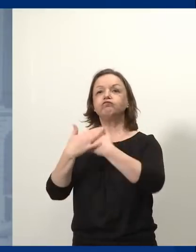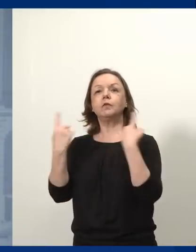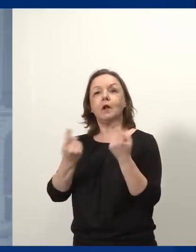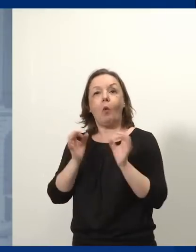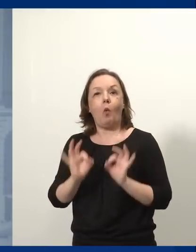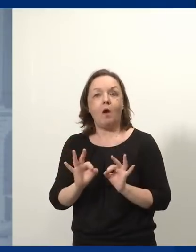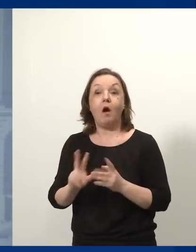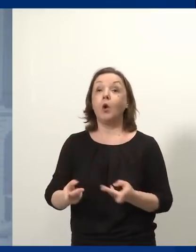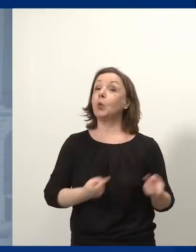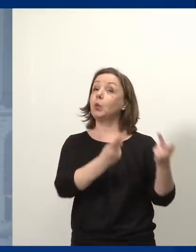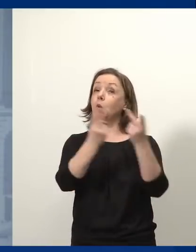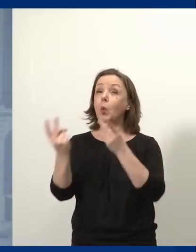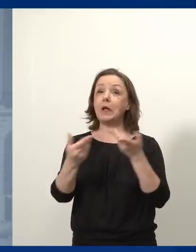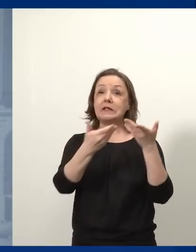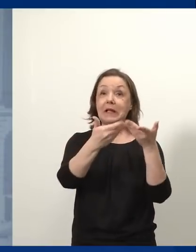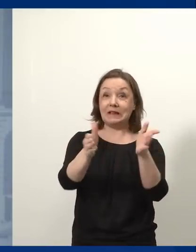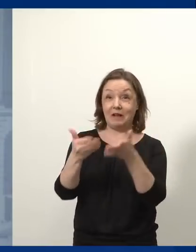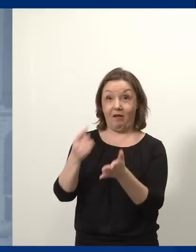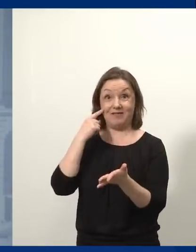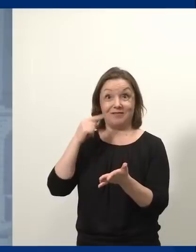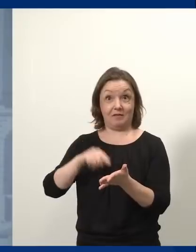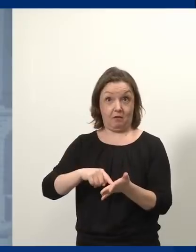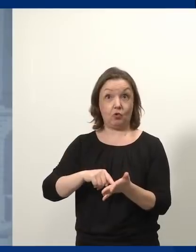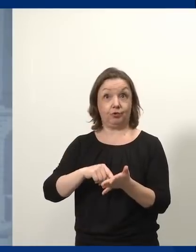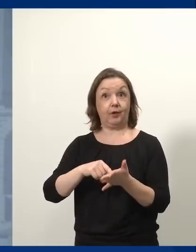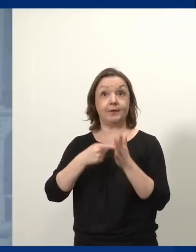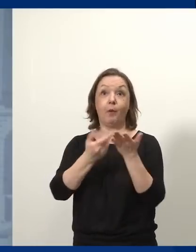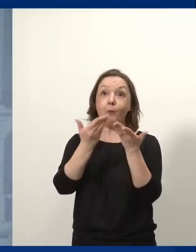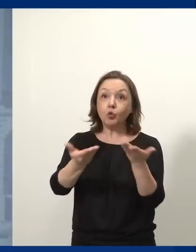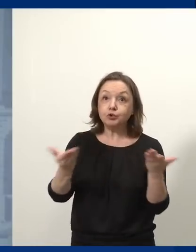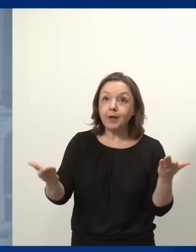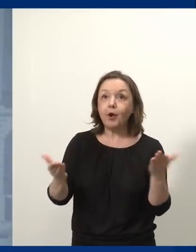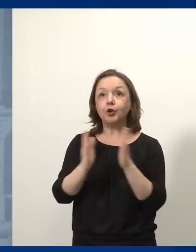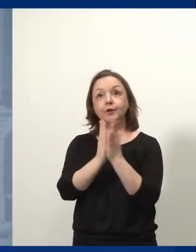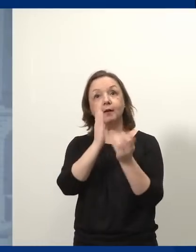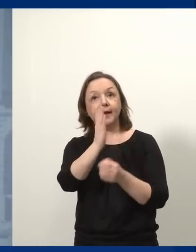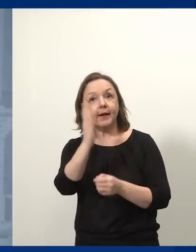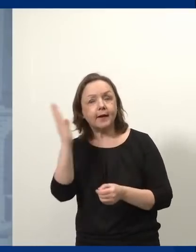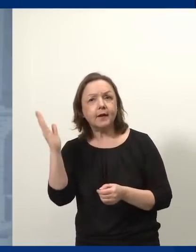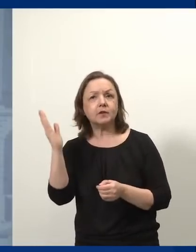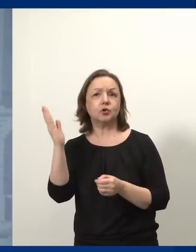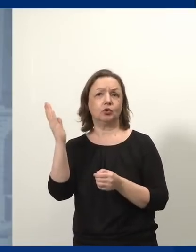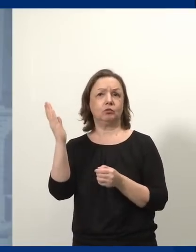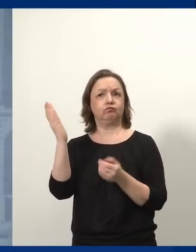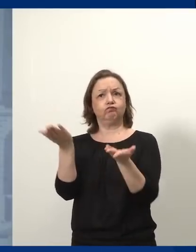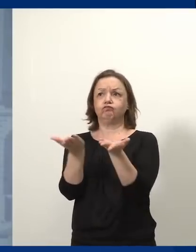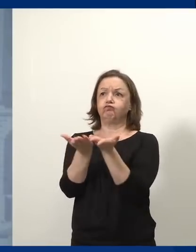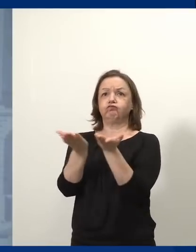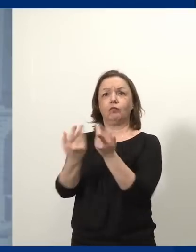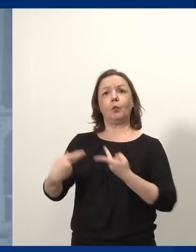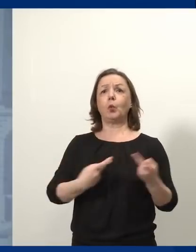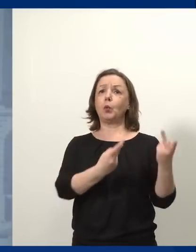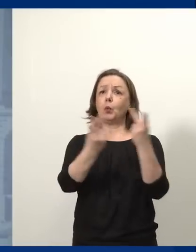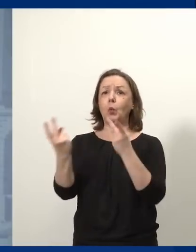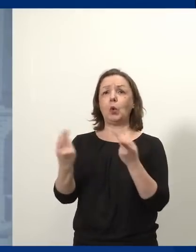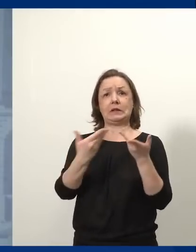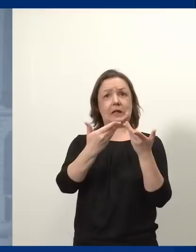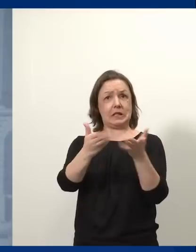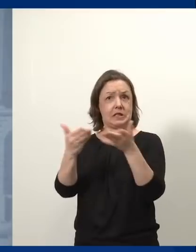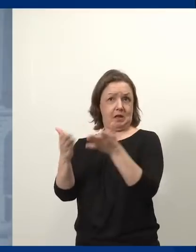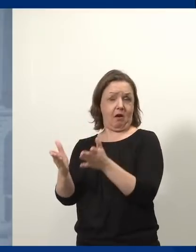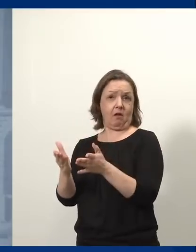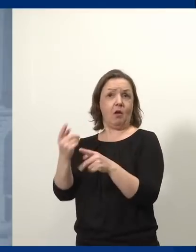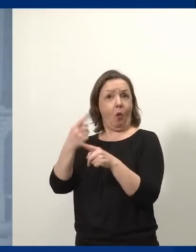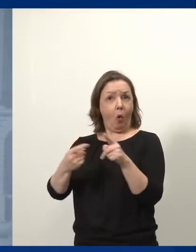kiinni julkiset tilat, käytännössä siis esimerkiksi museot, kirjastot, monet sellaiset julkiset tilat, joissa